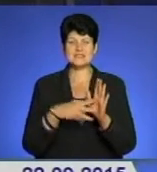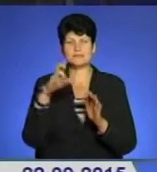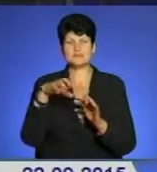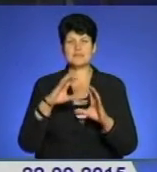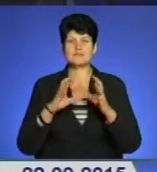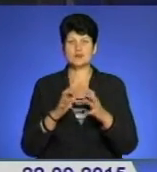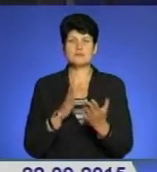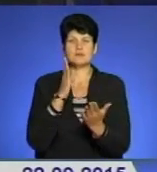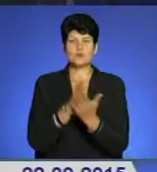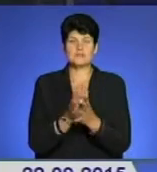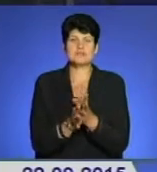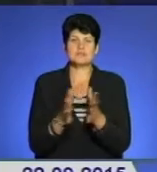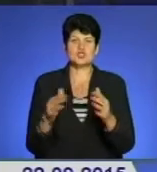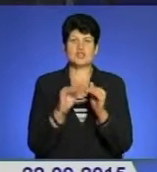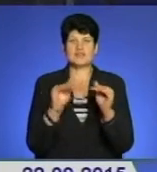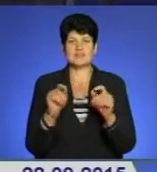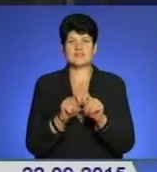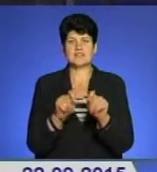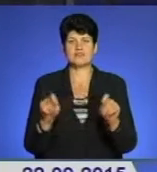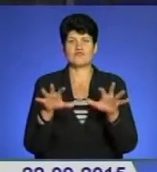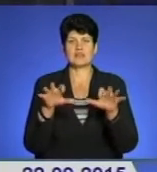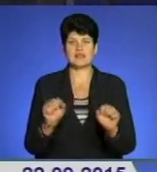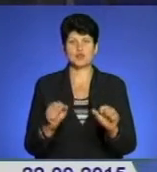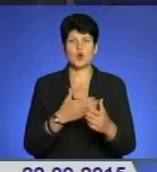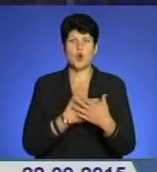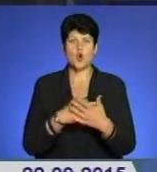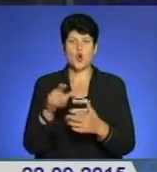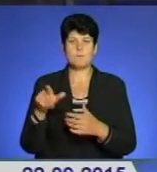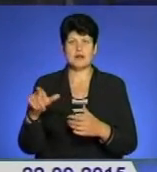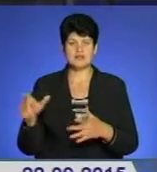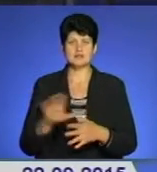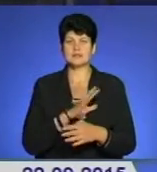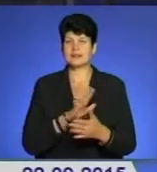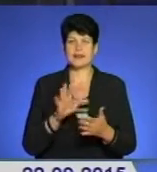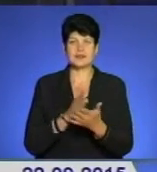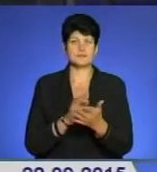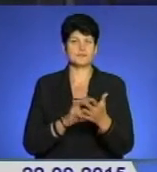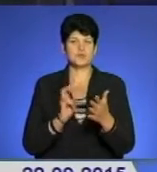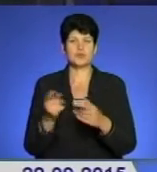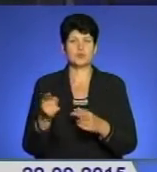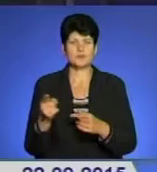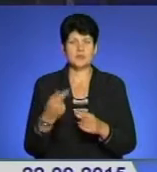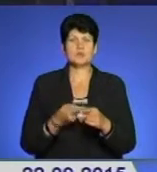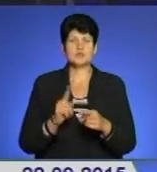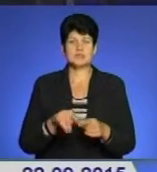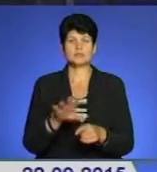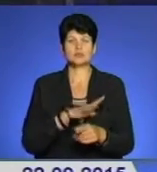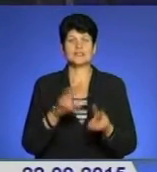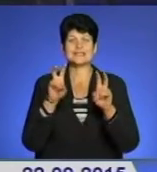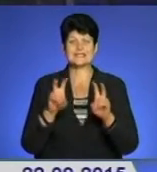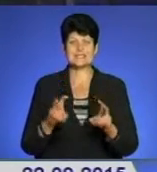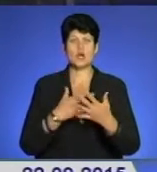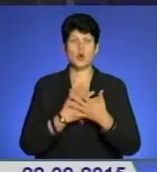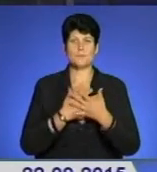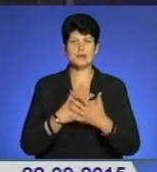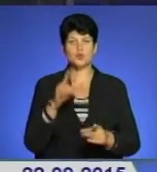спрямована на збільшення рівня відкритості влади до громадськості. Не стала винятком і Тернопільщина. Про перші кроки у цьому йшлося під час засідання